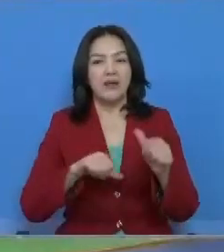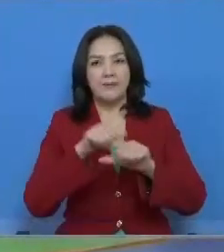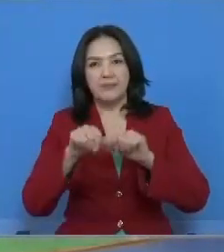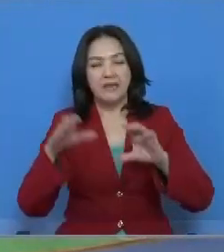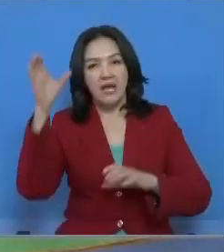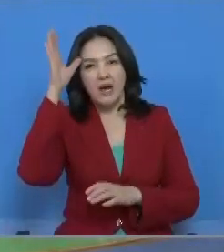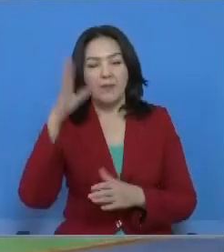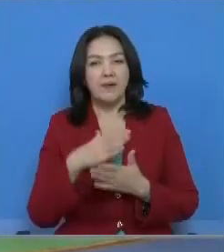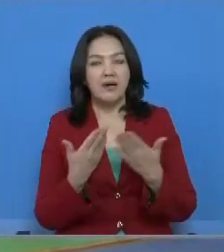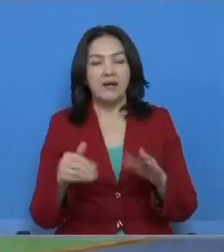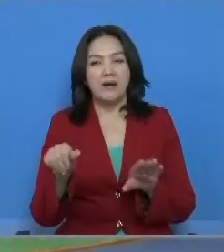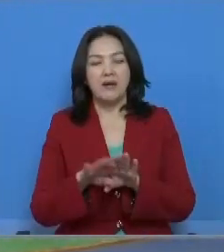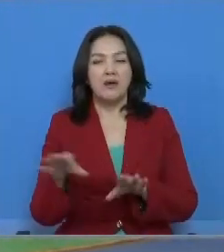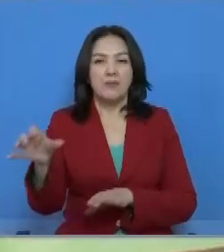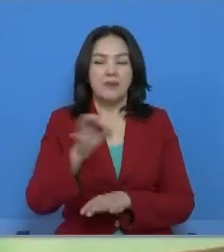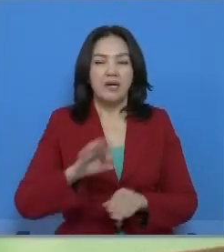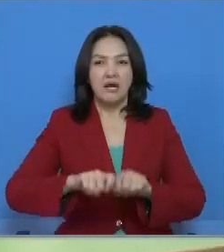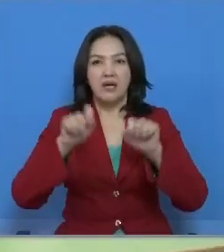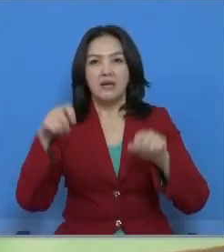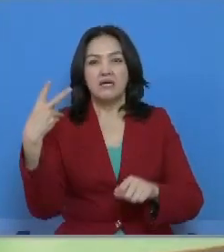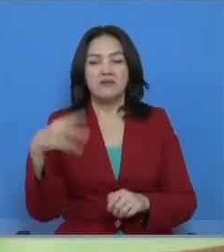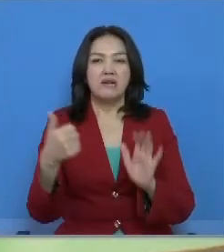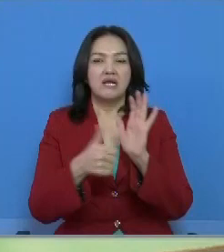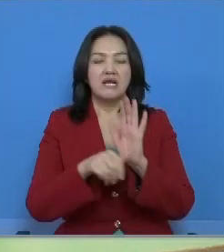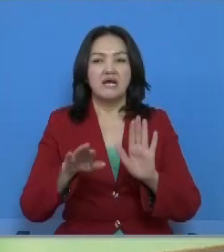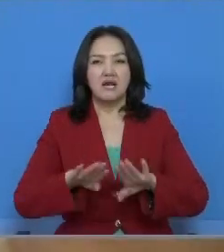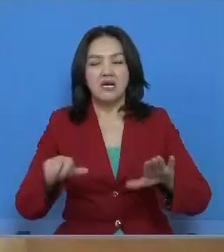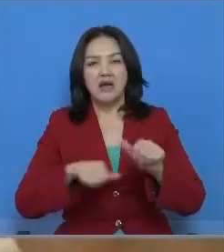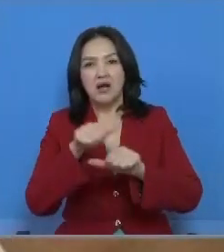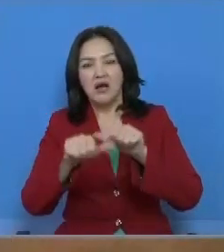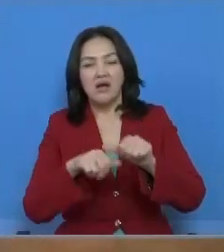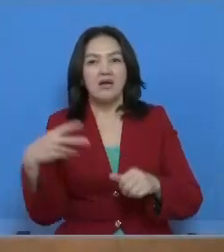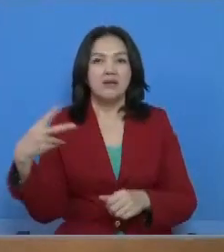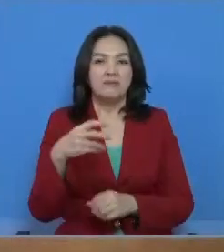дошкольного образования, в этом году в регионе было открыто 26 детских садов на